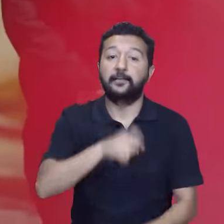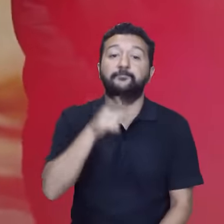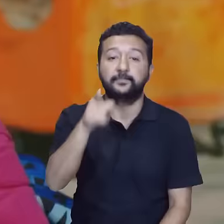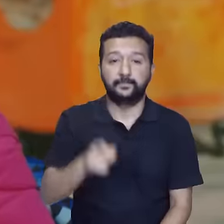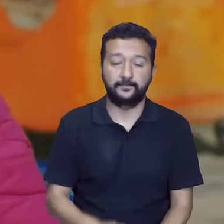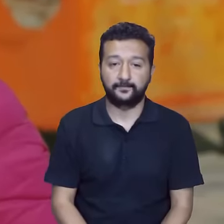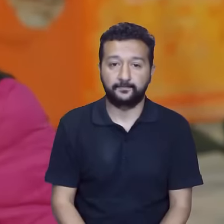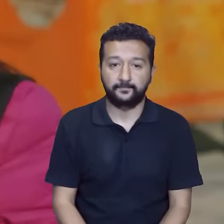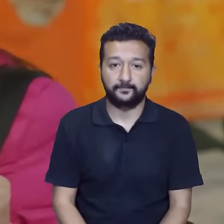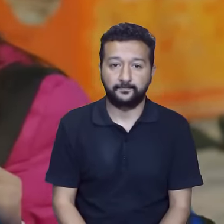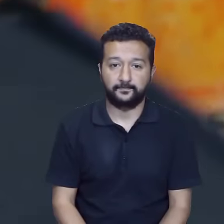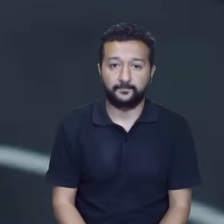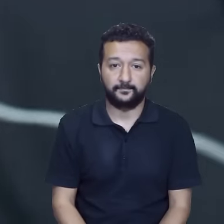amca!